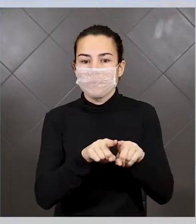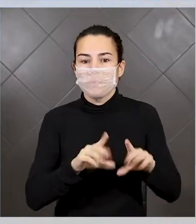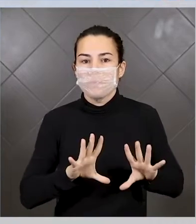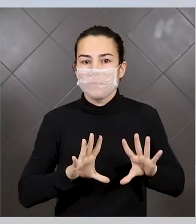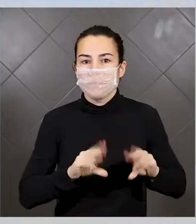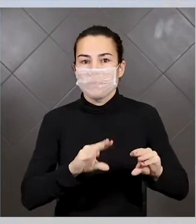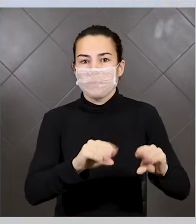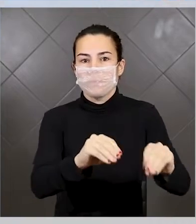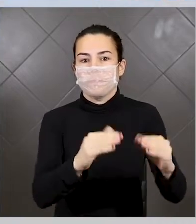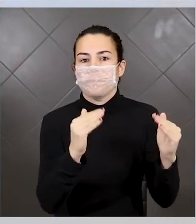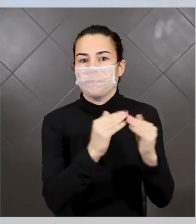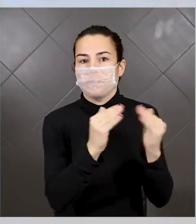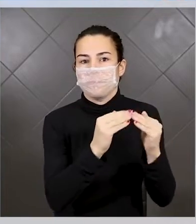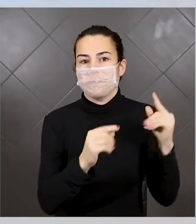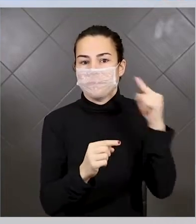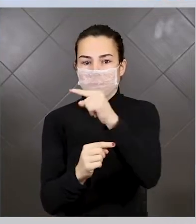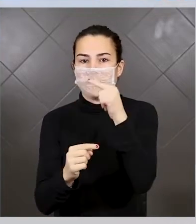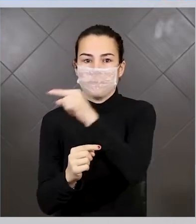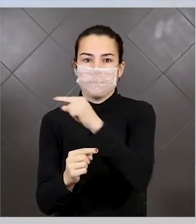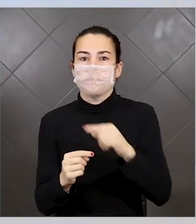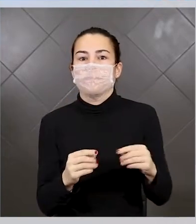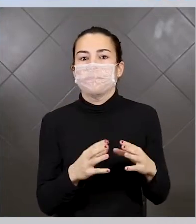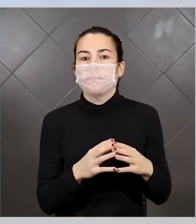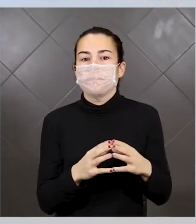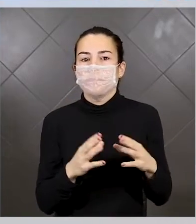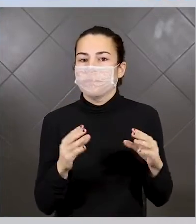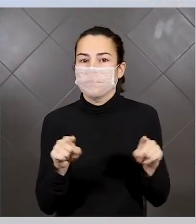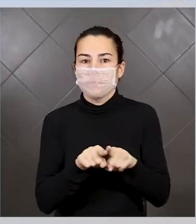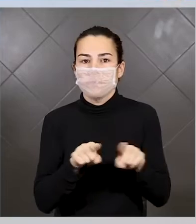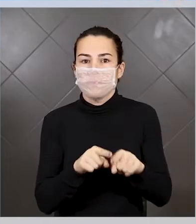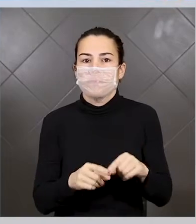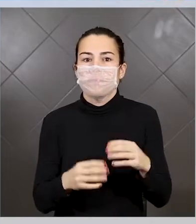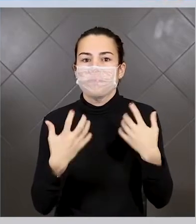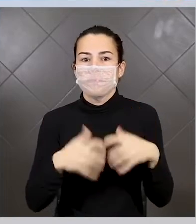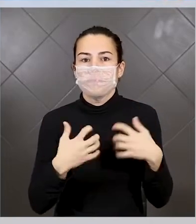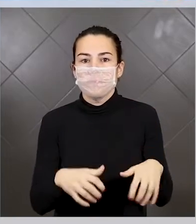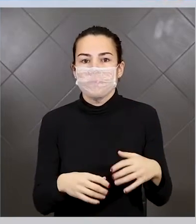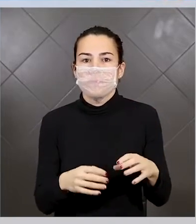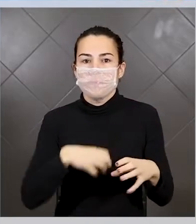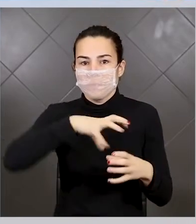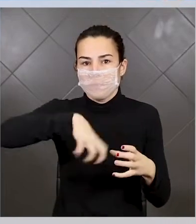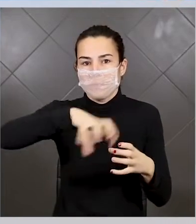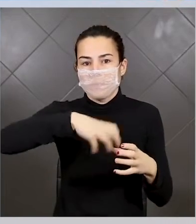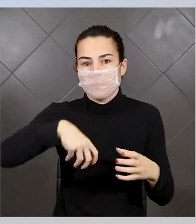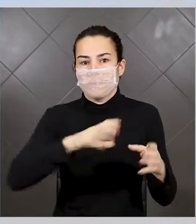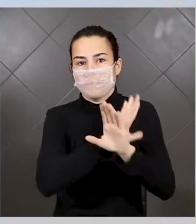quas per fer 10 planxes o 12, utilitzem la mateixa tècnica. En lloc de mesclar-ho tot amb la mà,